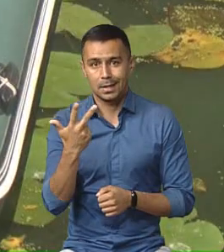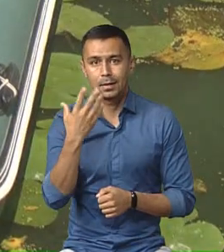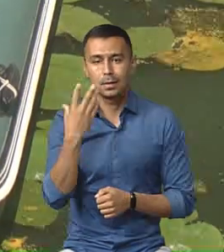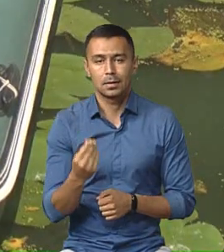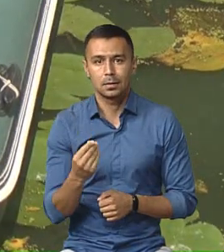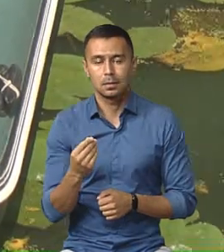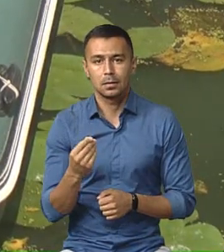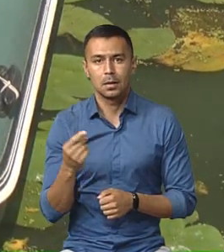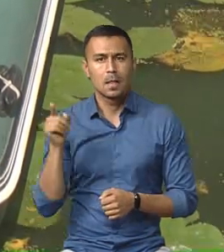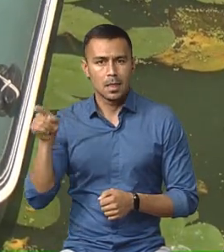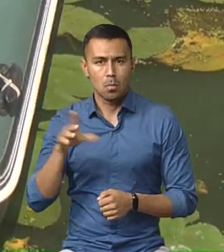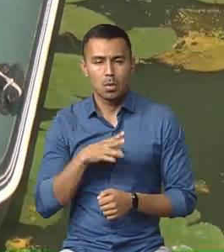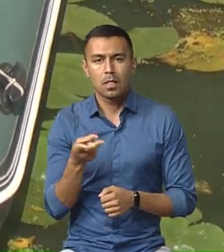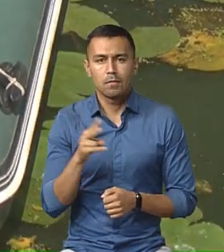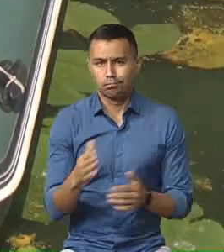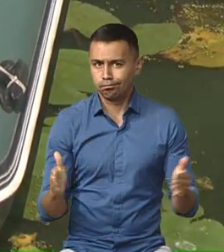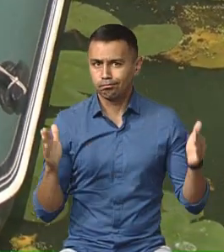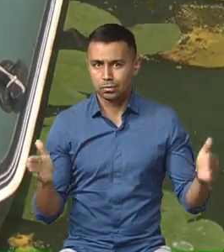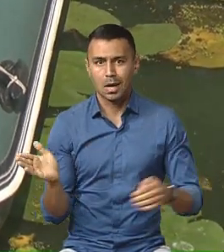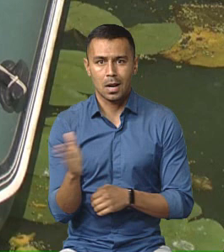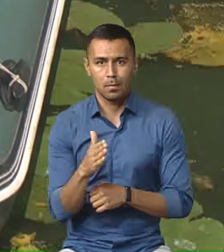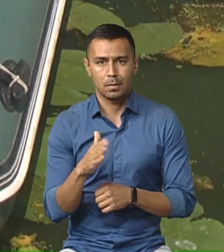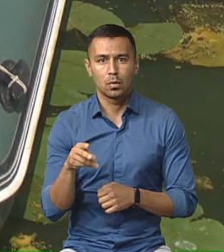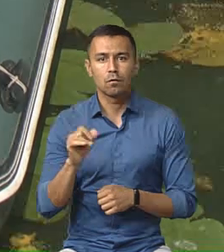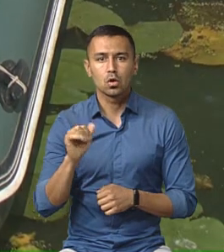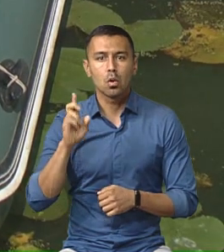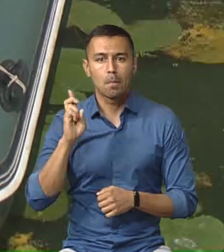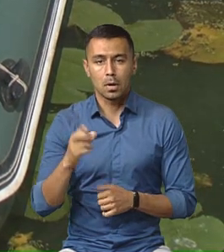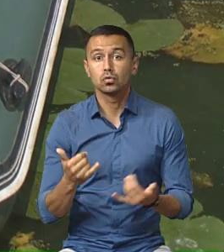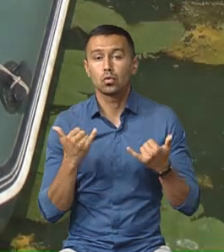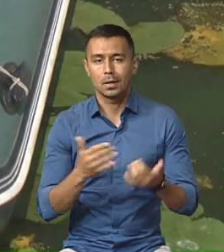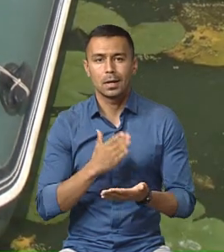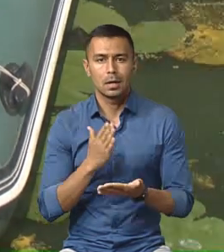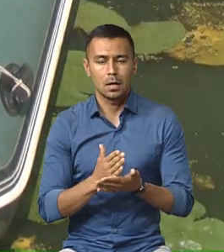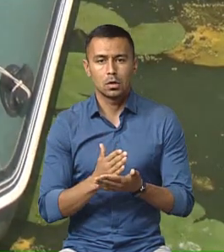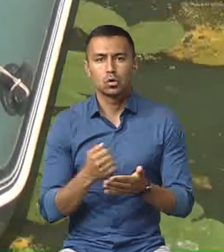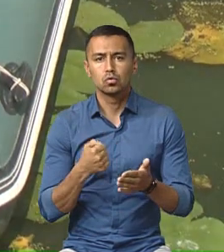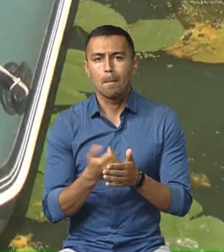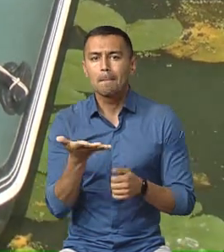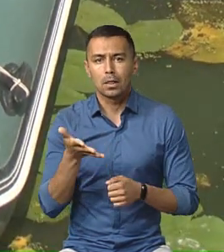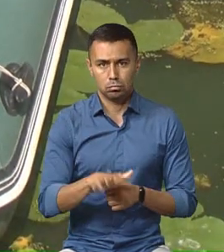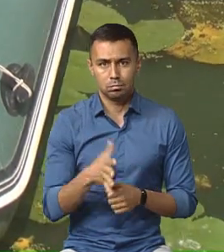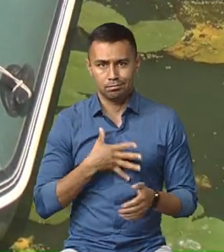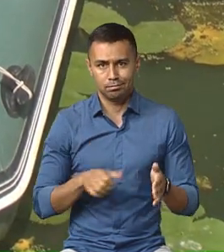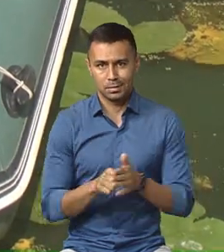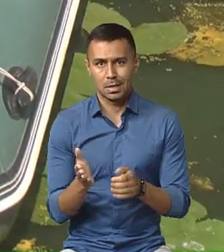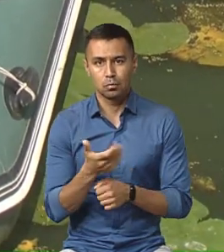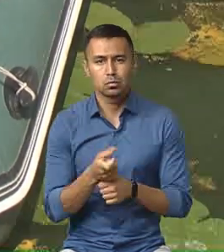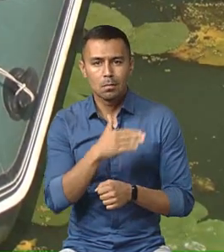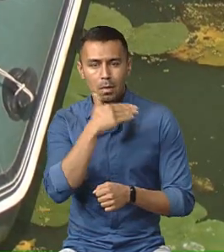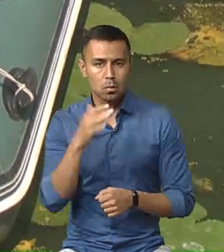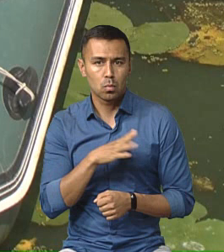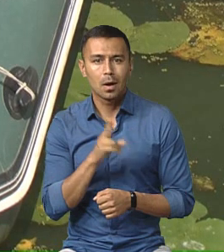За островом було дві великих туші товстолобів. Сьогодні є до 5. І досить дуже багато